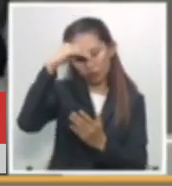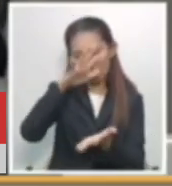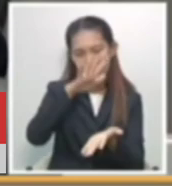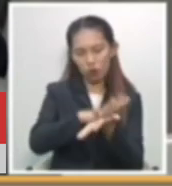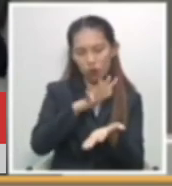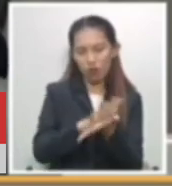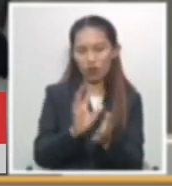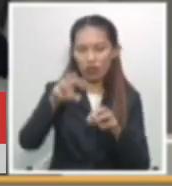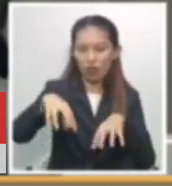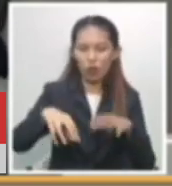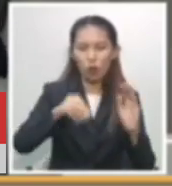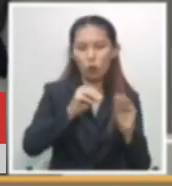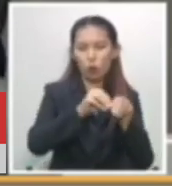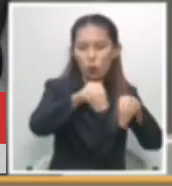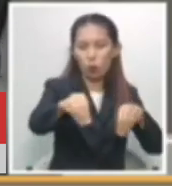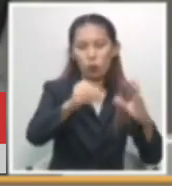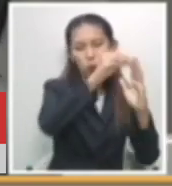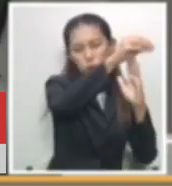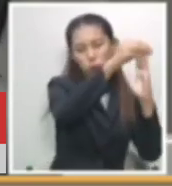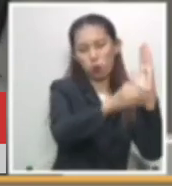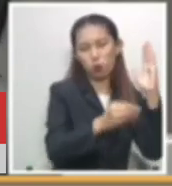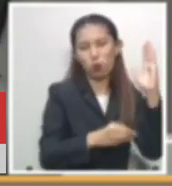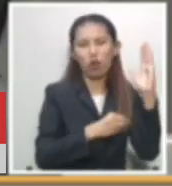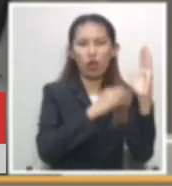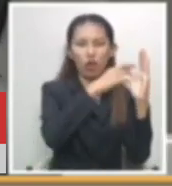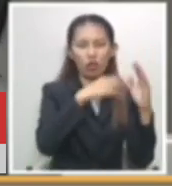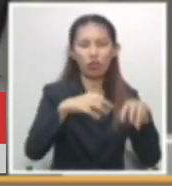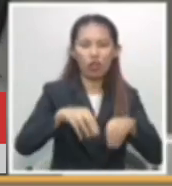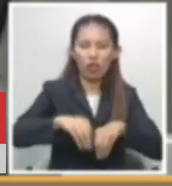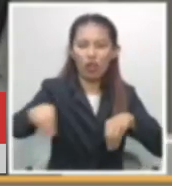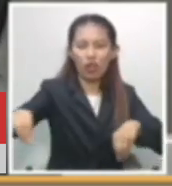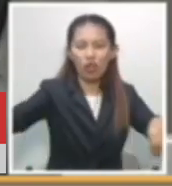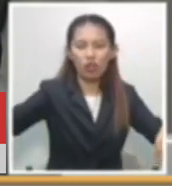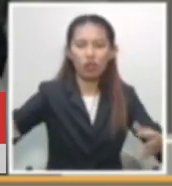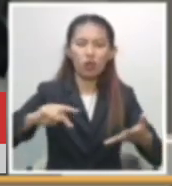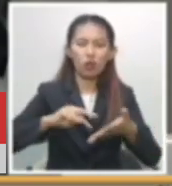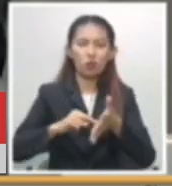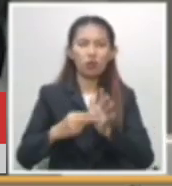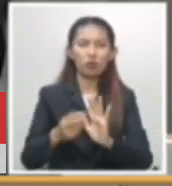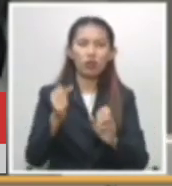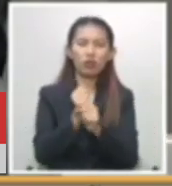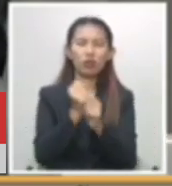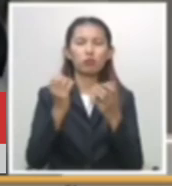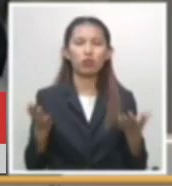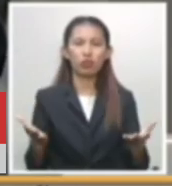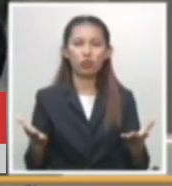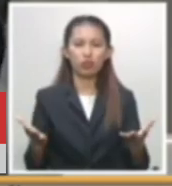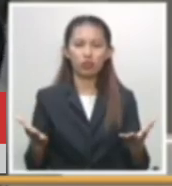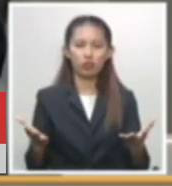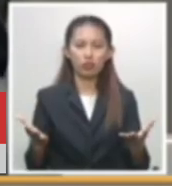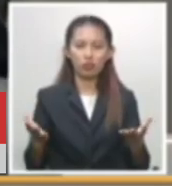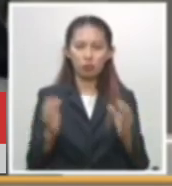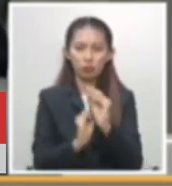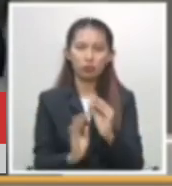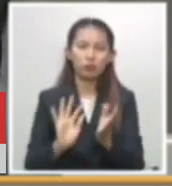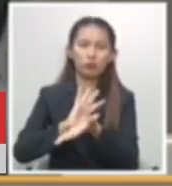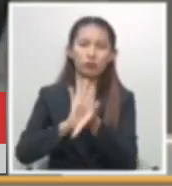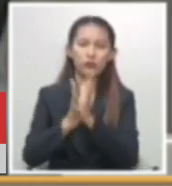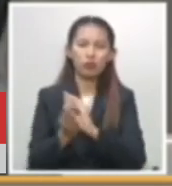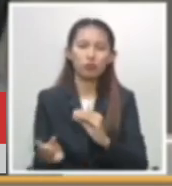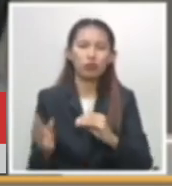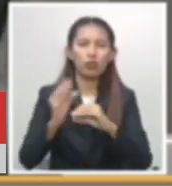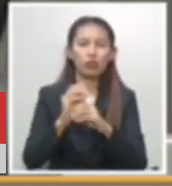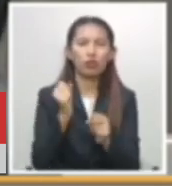างไกล 3,000 แห่งยกยังไงครับวันนี้ครม.ยุบโรงเรียนขนาดเล็ก